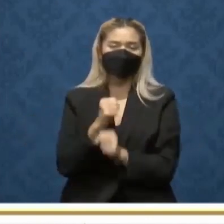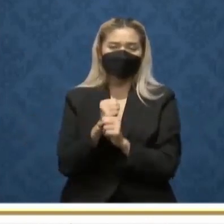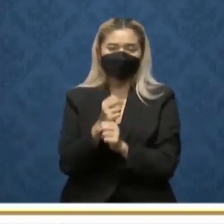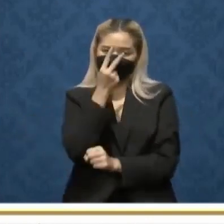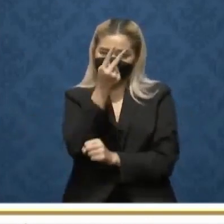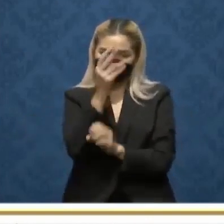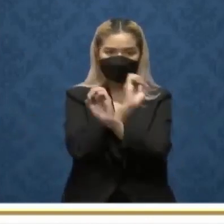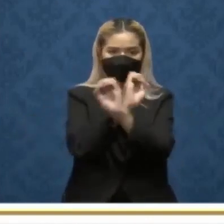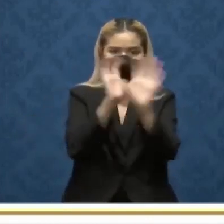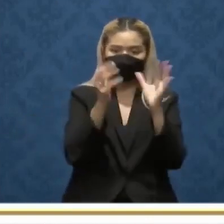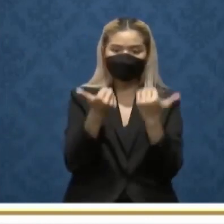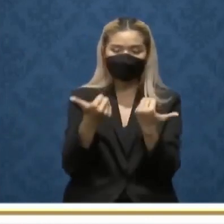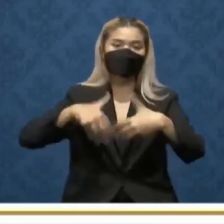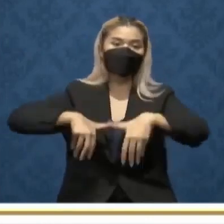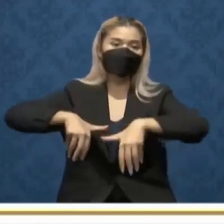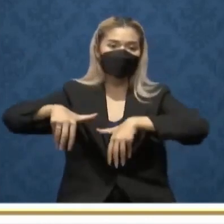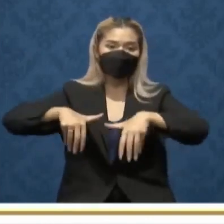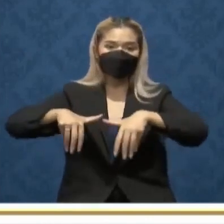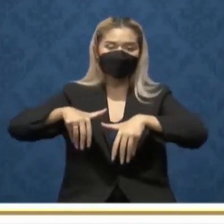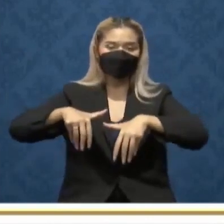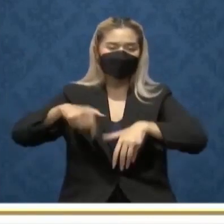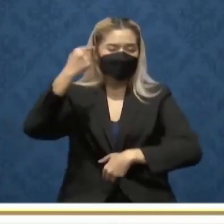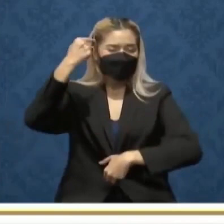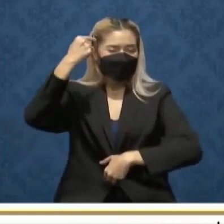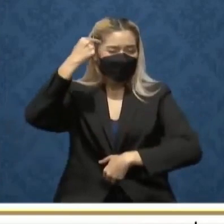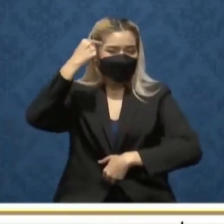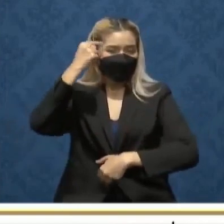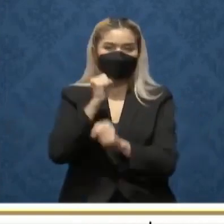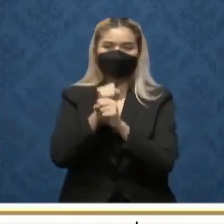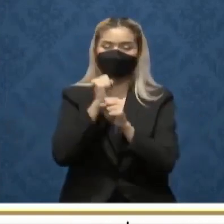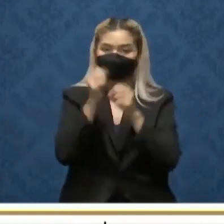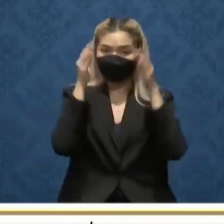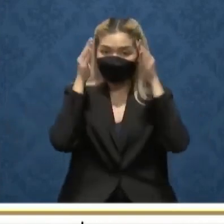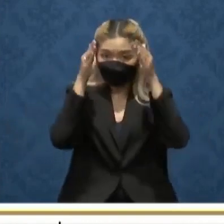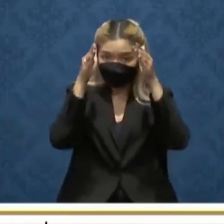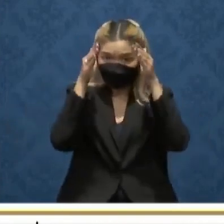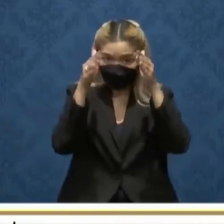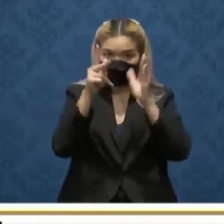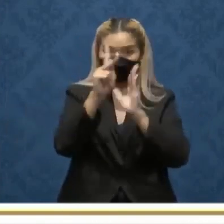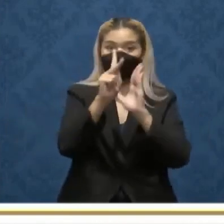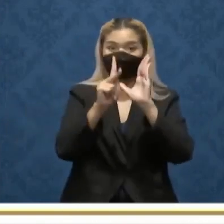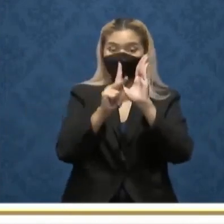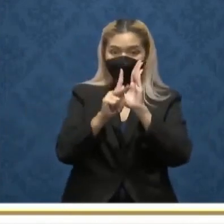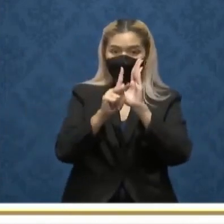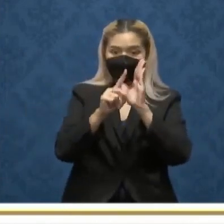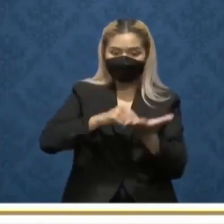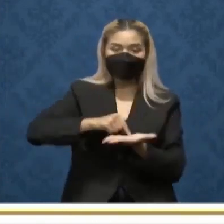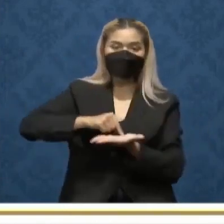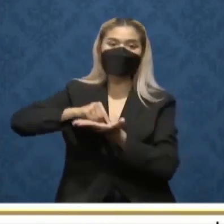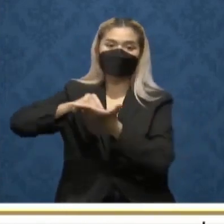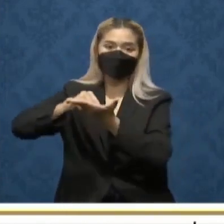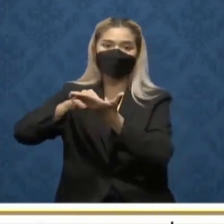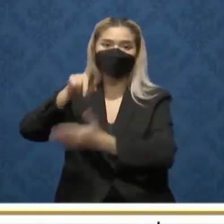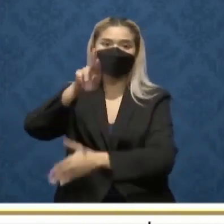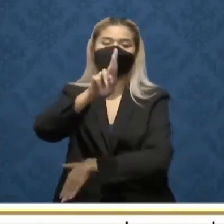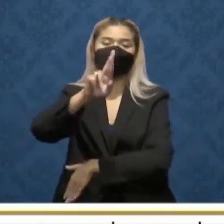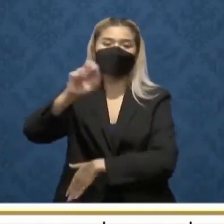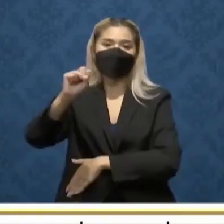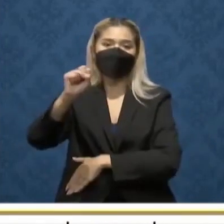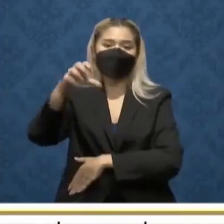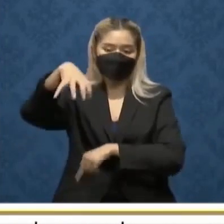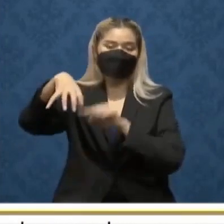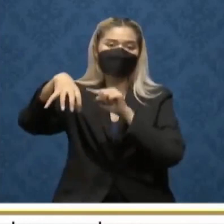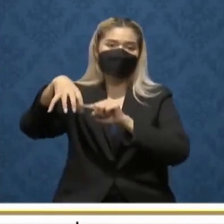นว่าประชาชนมีความตั้งใจเป็นอย่างยิ่งที่พวกเขาจะนำเสนอกฎหมายของพวกเขาเข้ามาที่สภาแห่งนี้